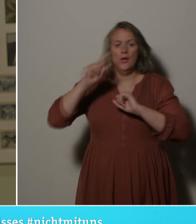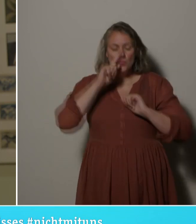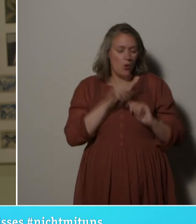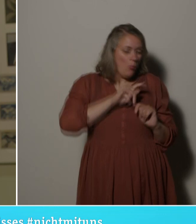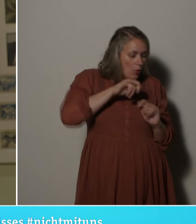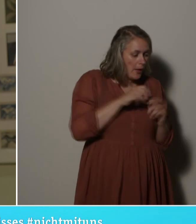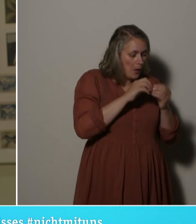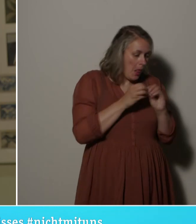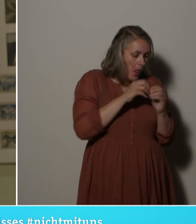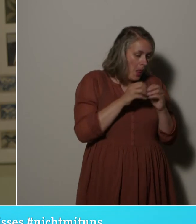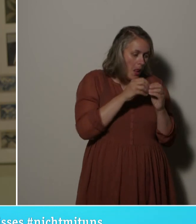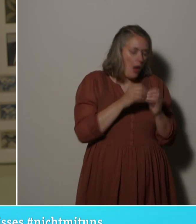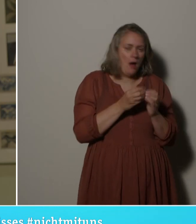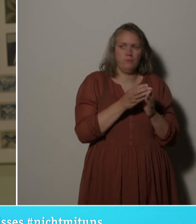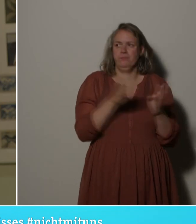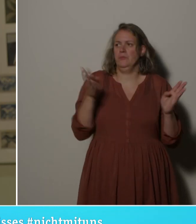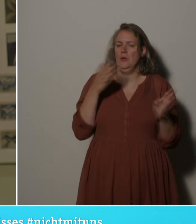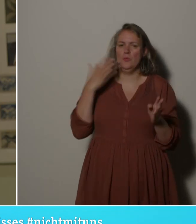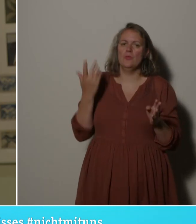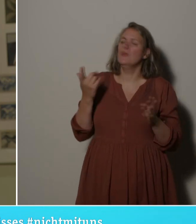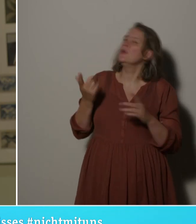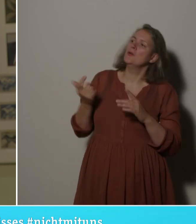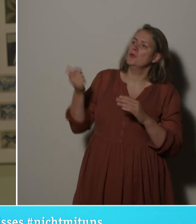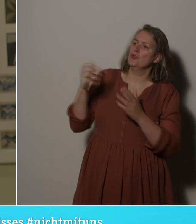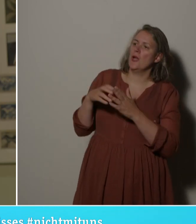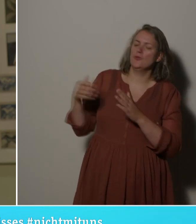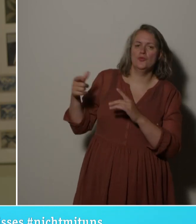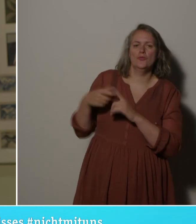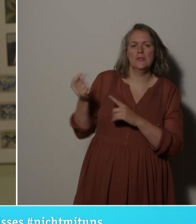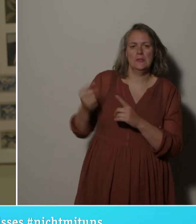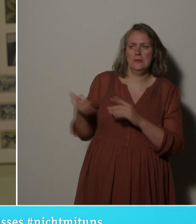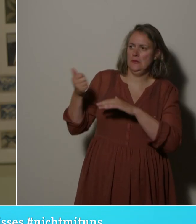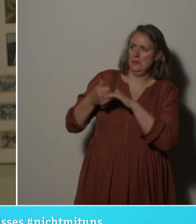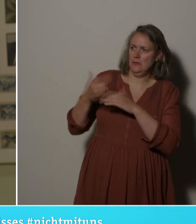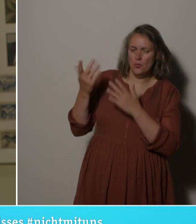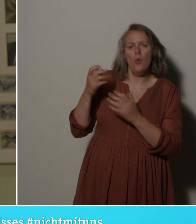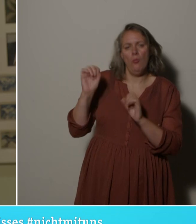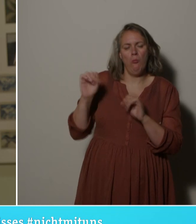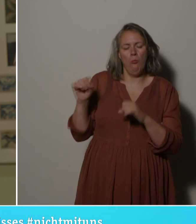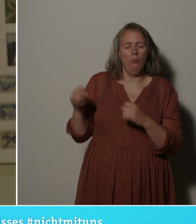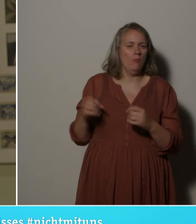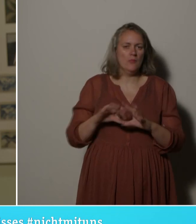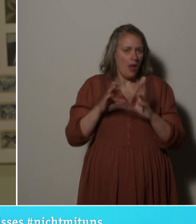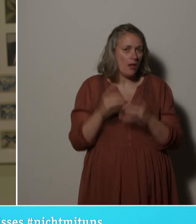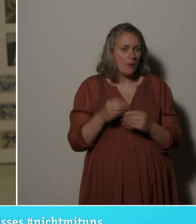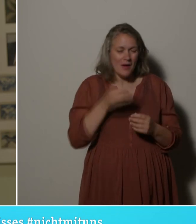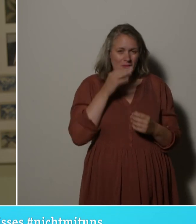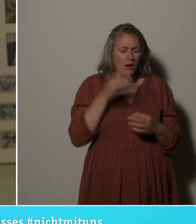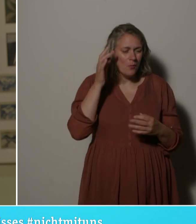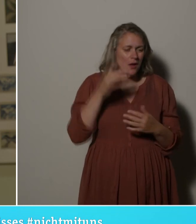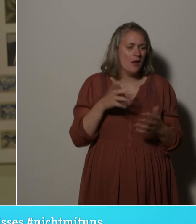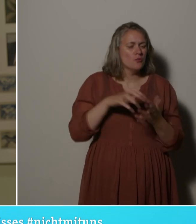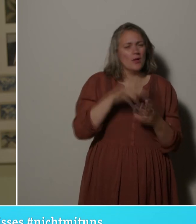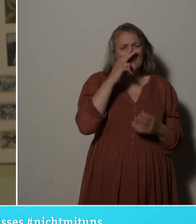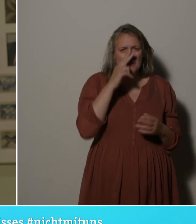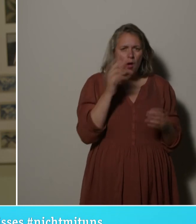Projekten basteln und sonst die Entscheidung der Spitze abnicken, sondern sich mit grundlegenden Fragen auseinandersetzen. Wie soll diese Stadt aussehen?